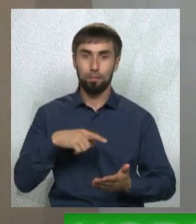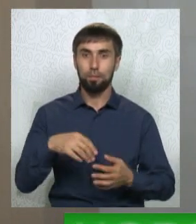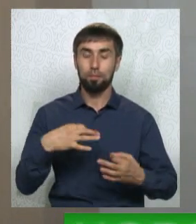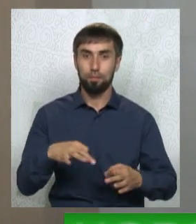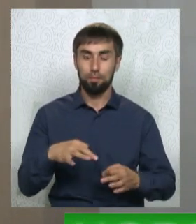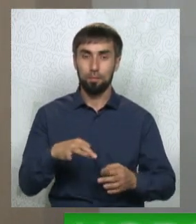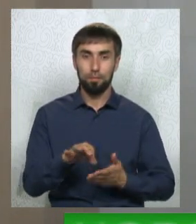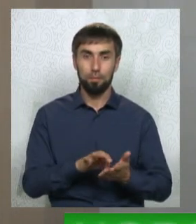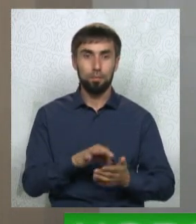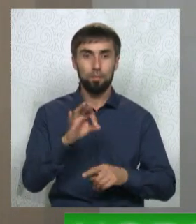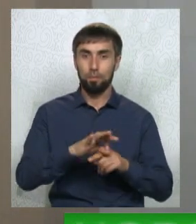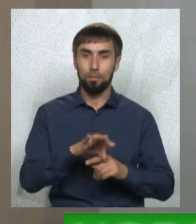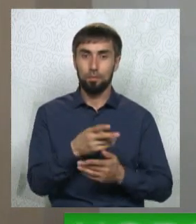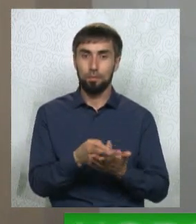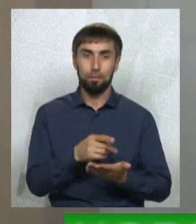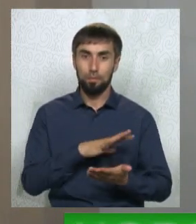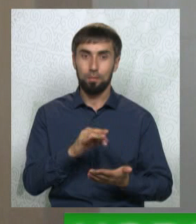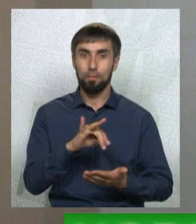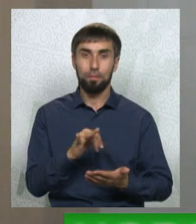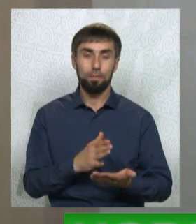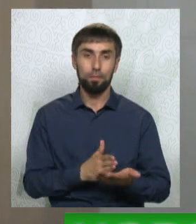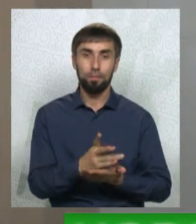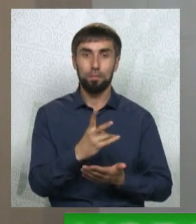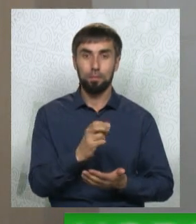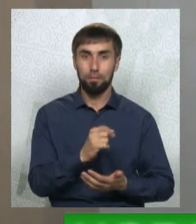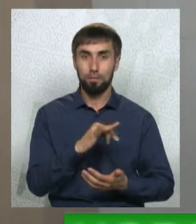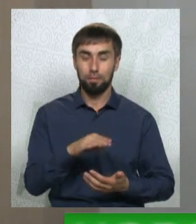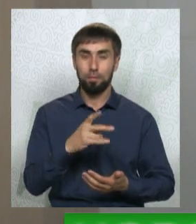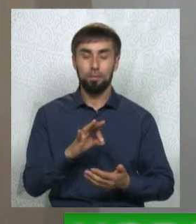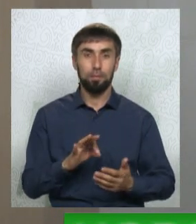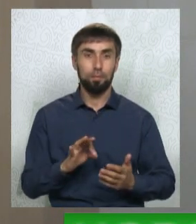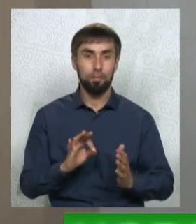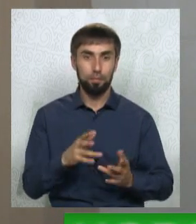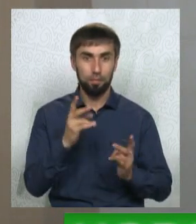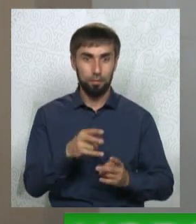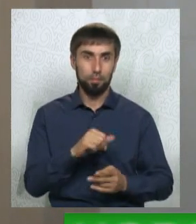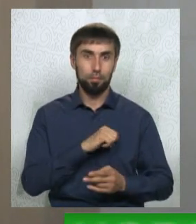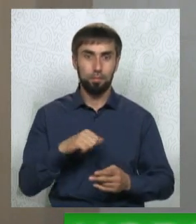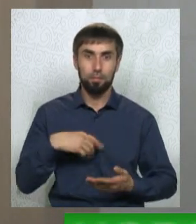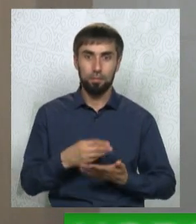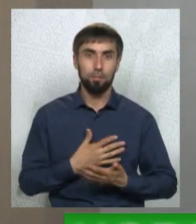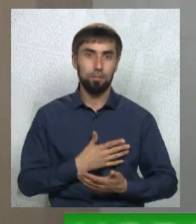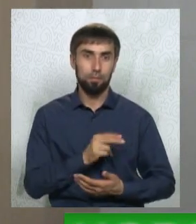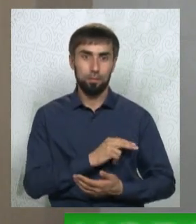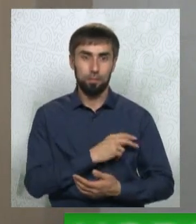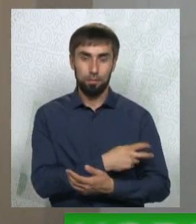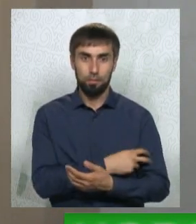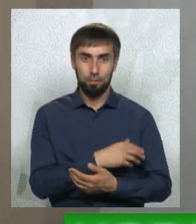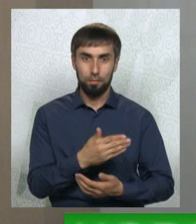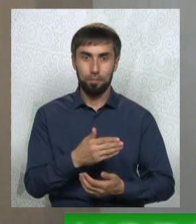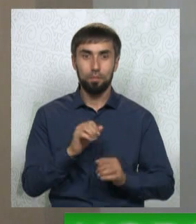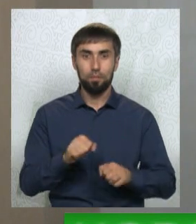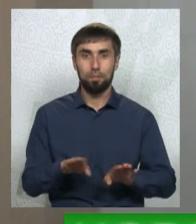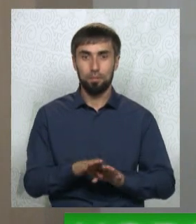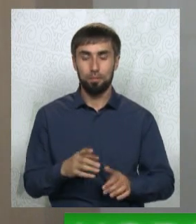помощи больного не оказалось. Они как раз ехали на выезд. Но в результате этого пострадали сами наши же работники. Можно